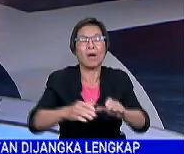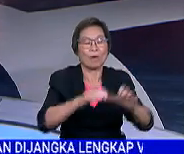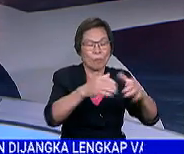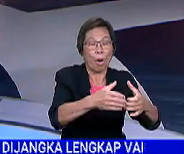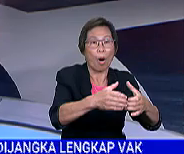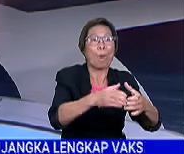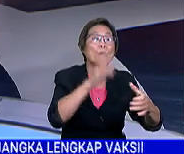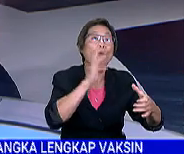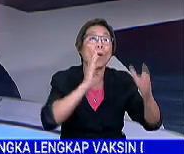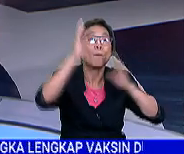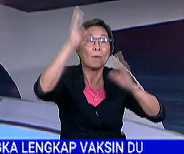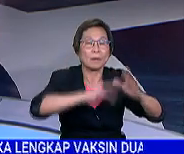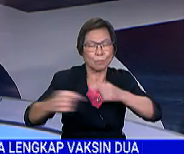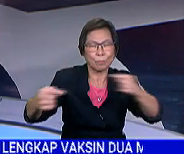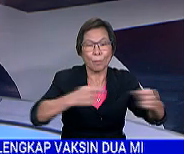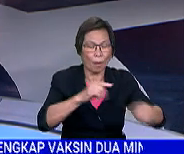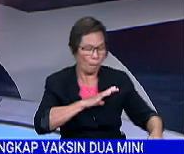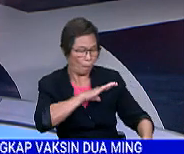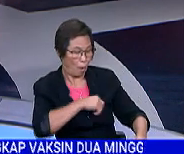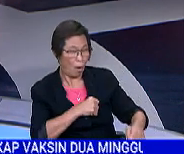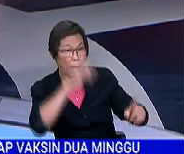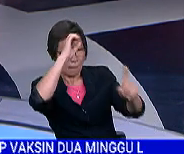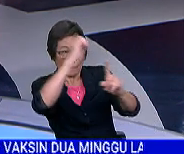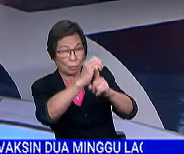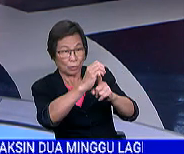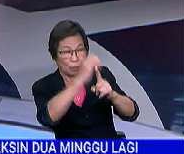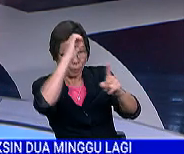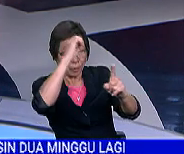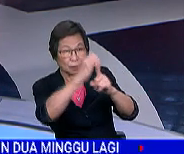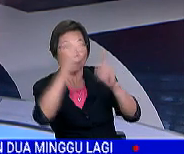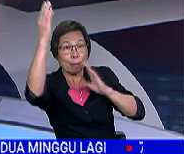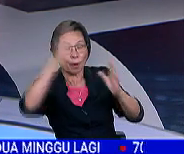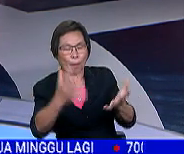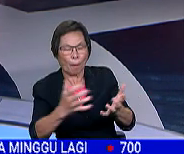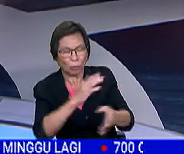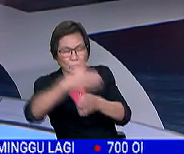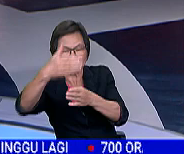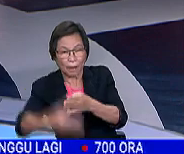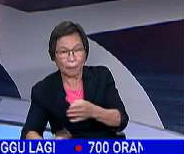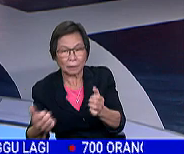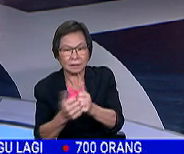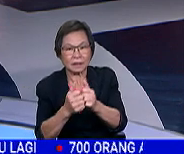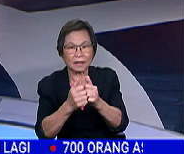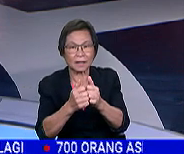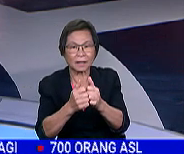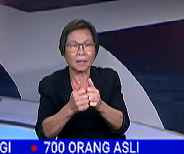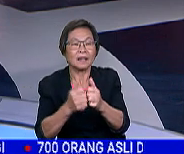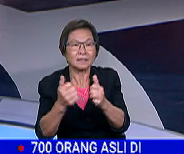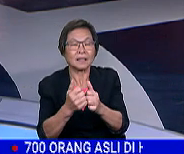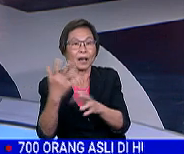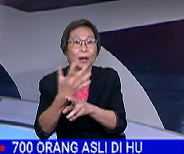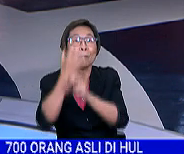wanita negara menentang Palestin. Misi utama skuad bimbingan Jacob Joseph pastinya mahu menamatkan aksi dengan keputusan